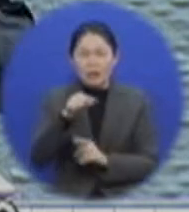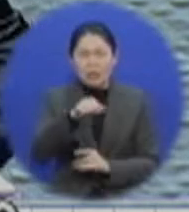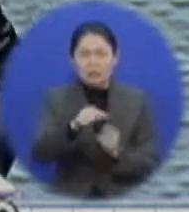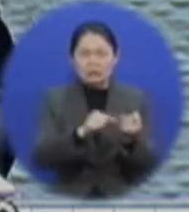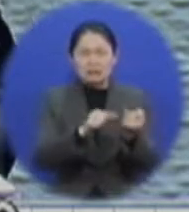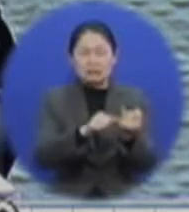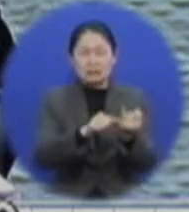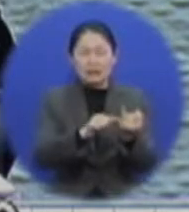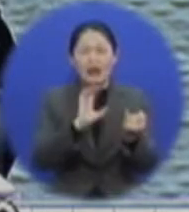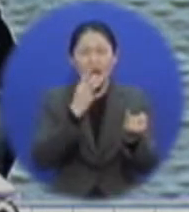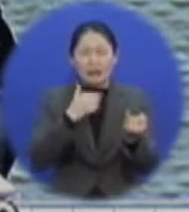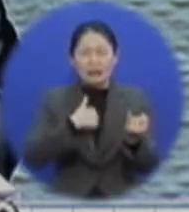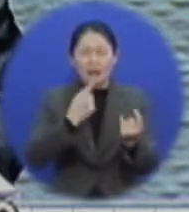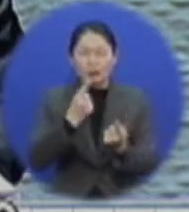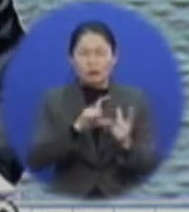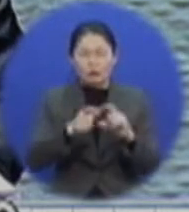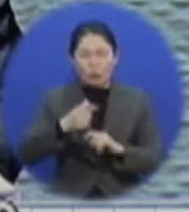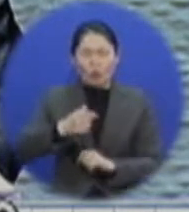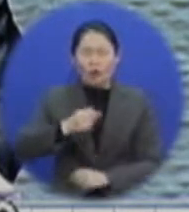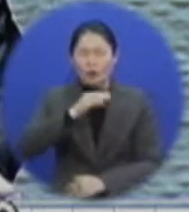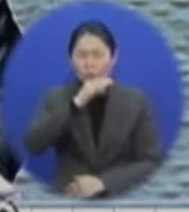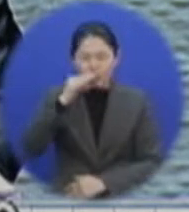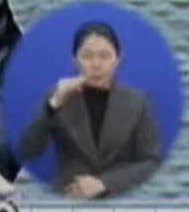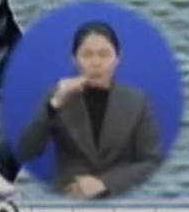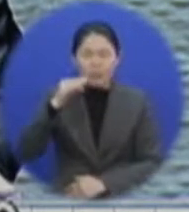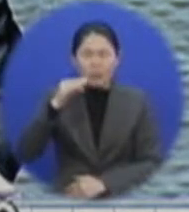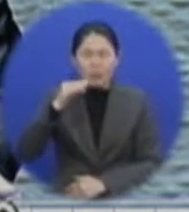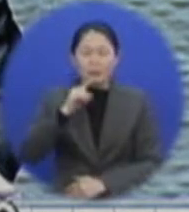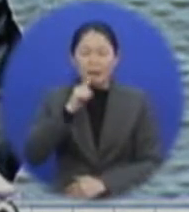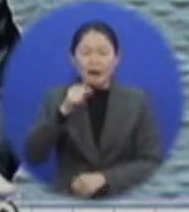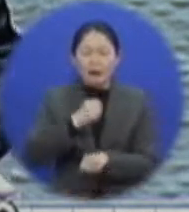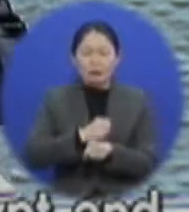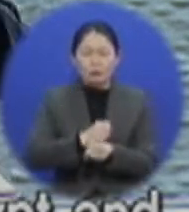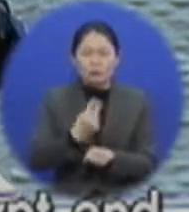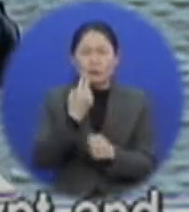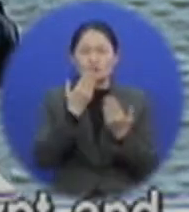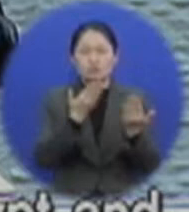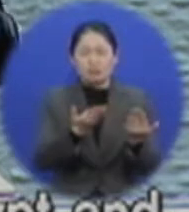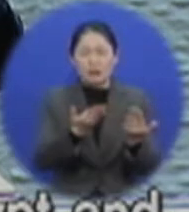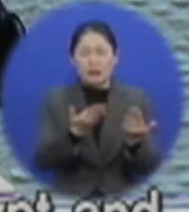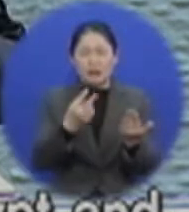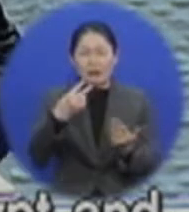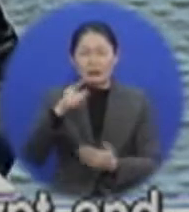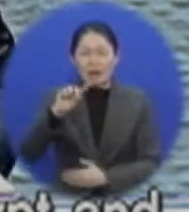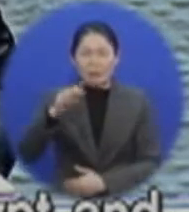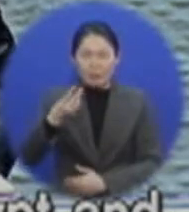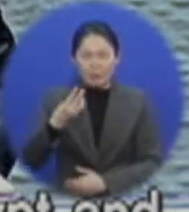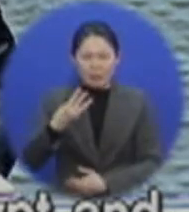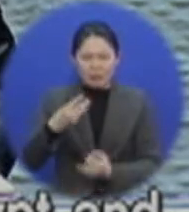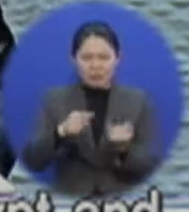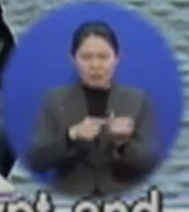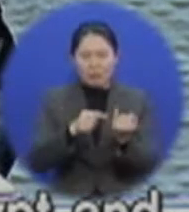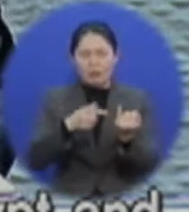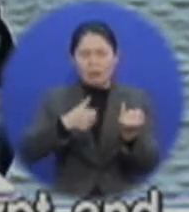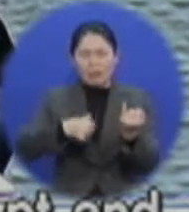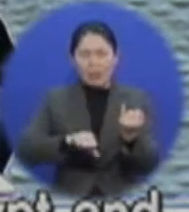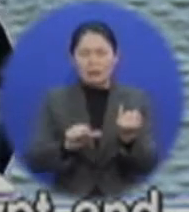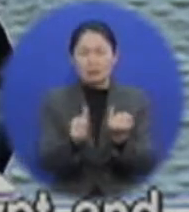다올 다 그리고는 살려줘요 담 알의 생명을 구원해 냅니다